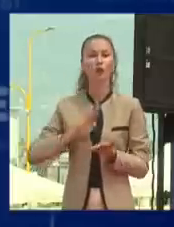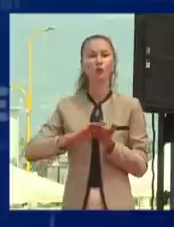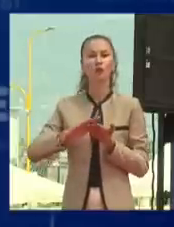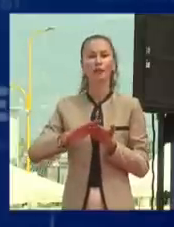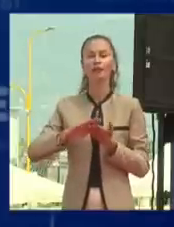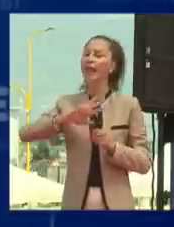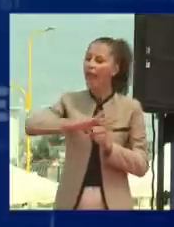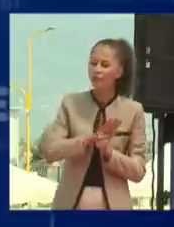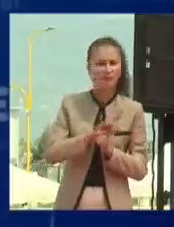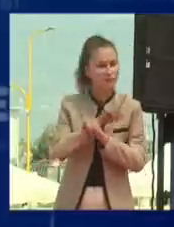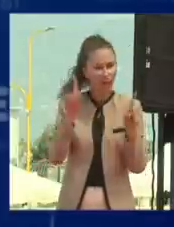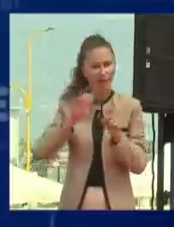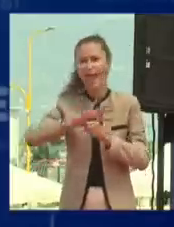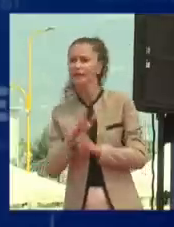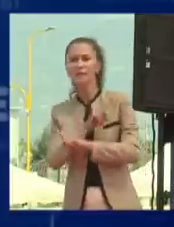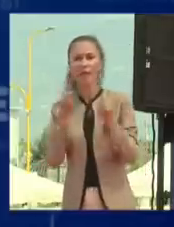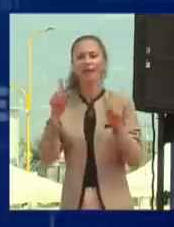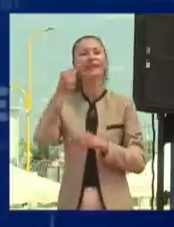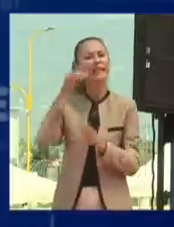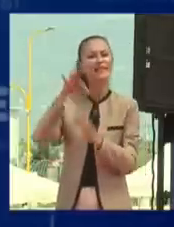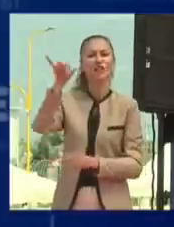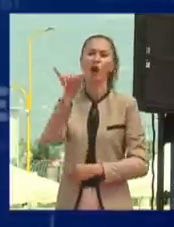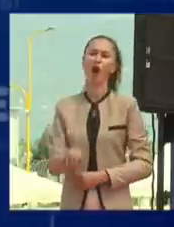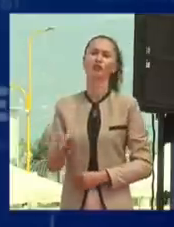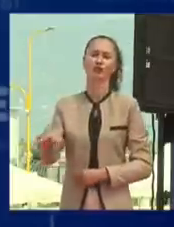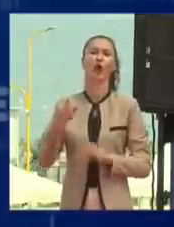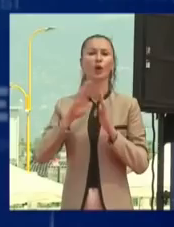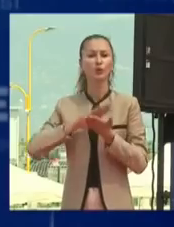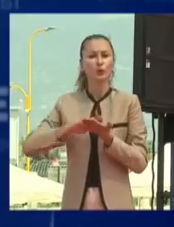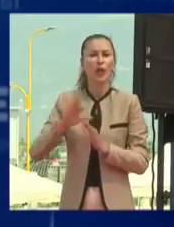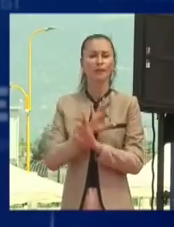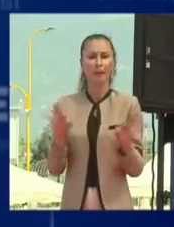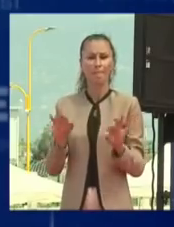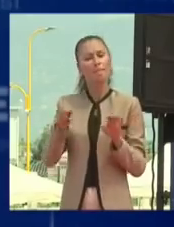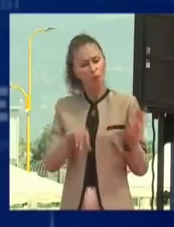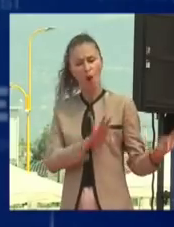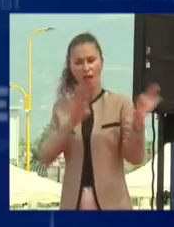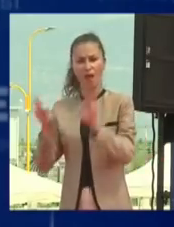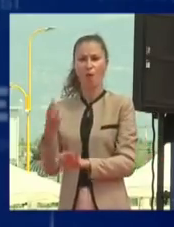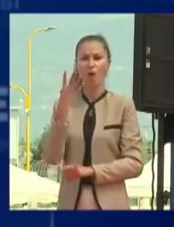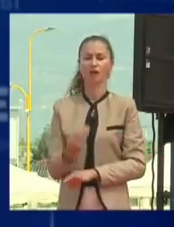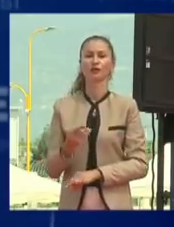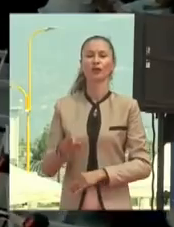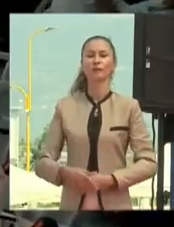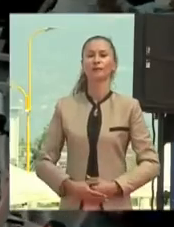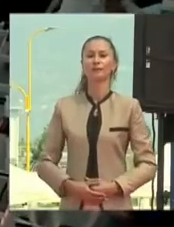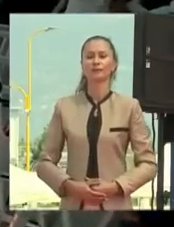Ne ezen ne ezilen, insanca hakça bir düzen. Böyle öğrendik ve böyle götüreceğiz.